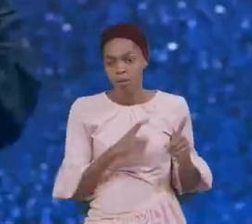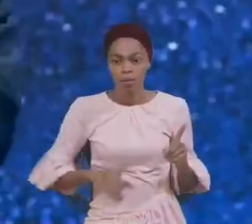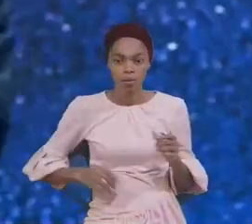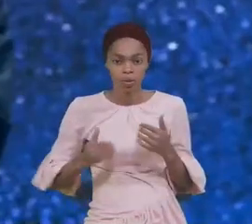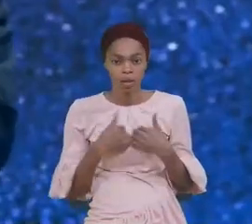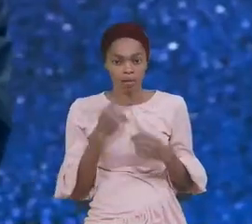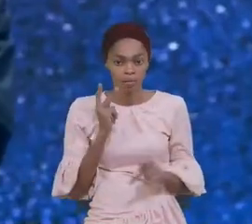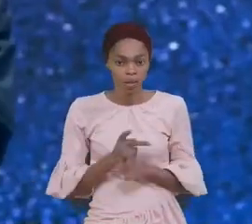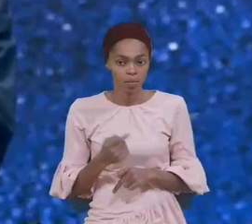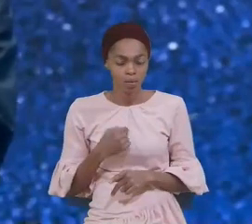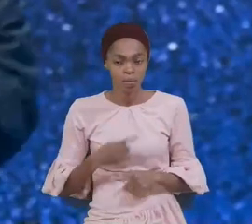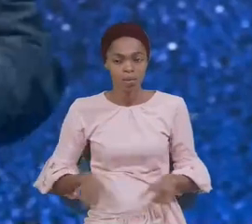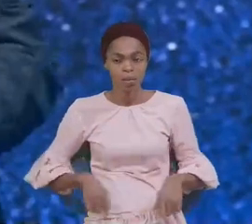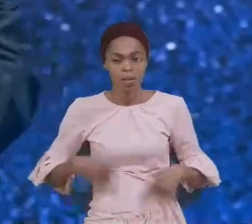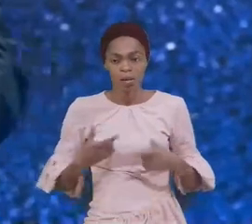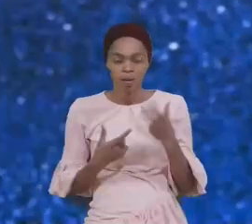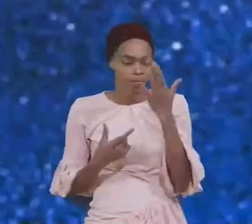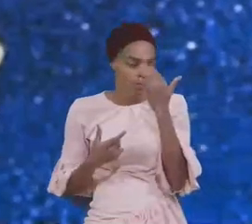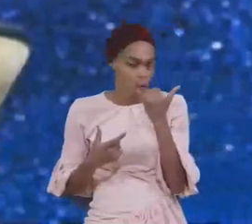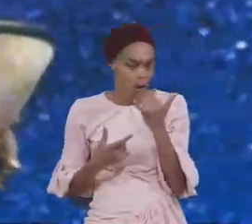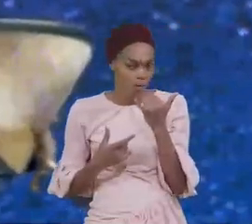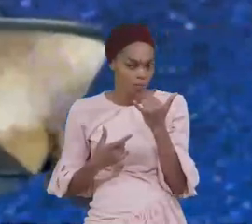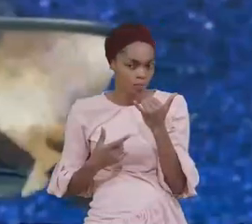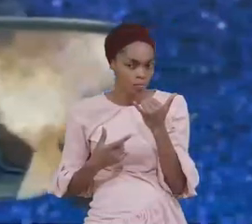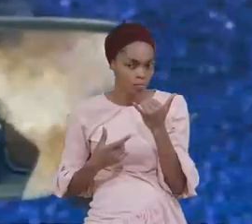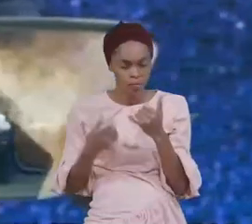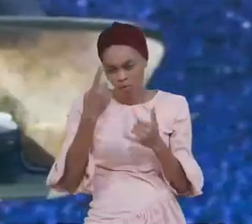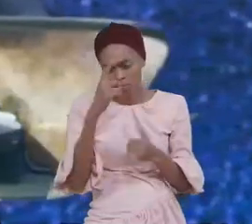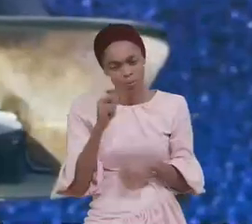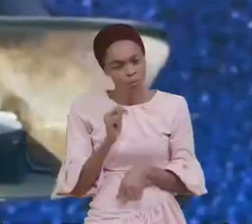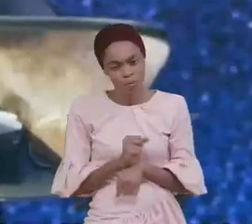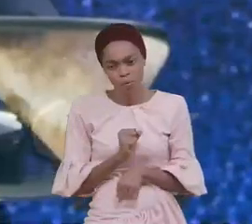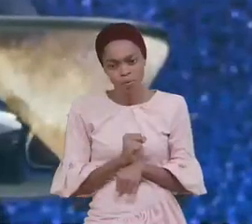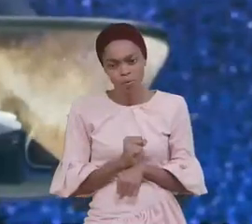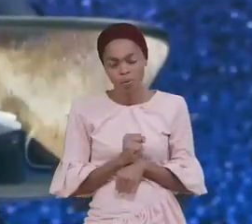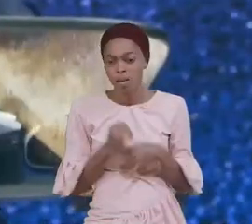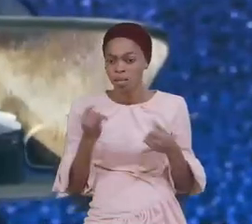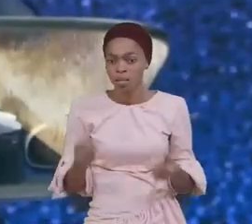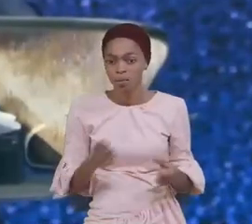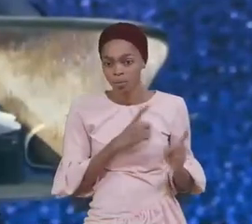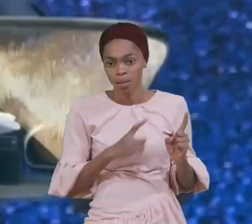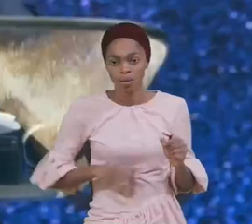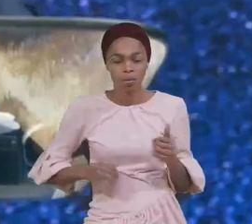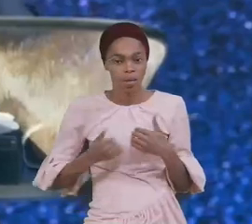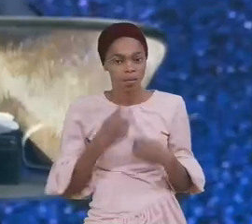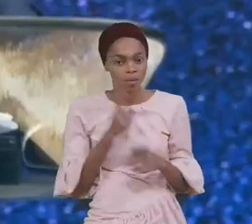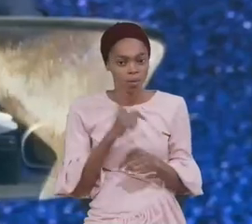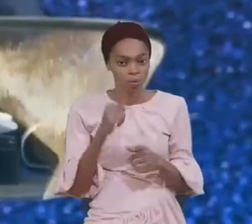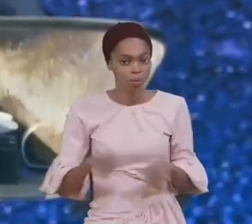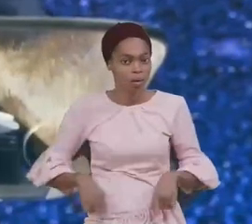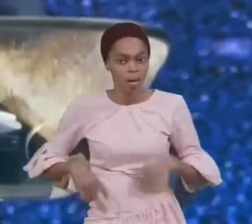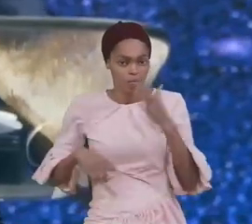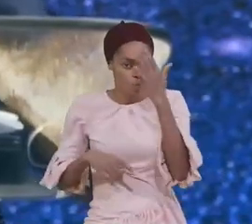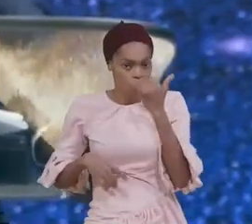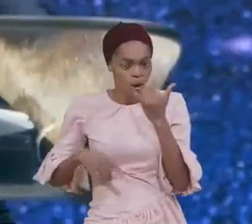fait vivre. Pourquoi? Pour le devoir. Maintenant, voici l'Éternel t'a gardé en vie.